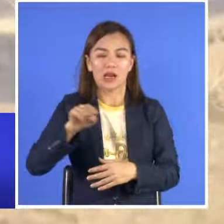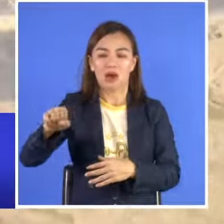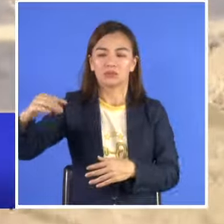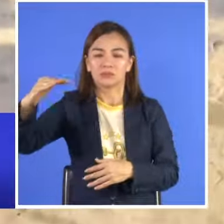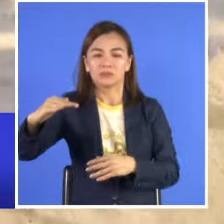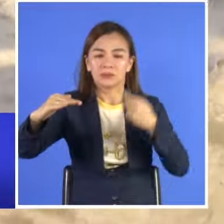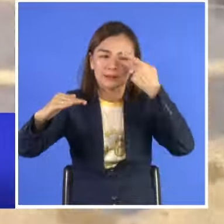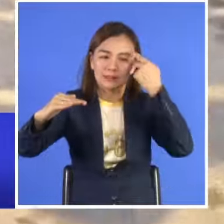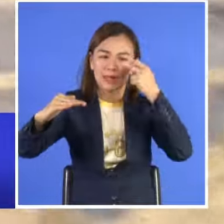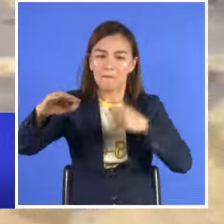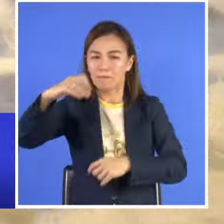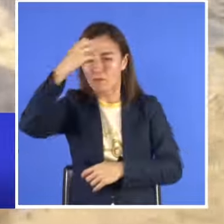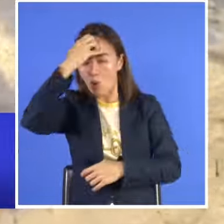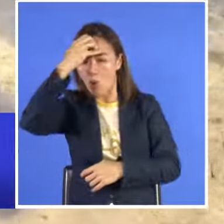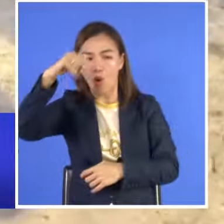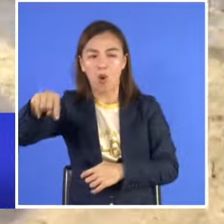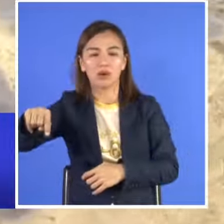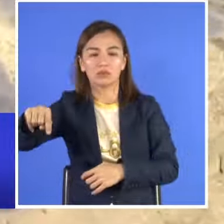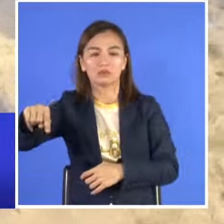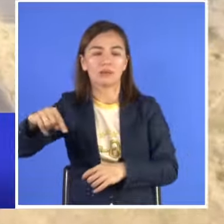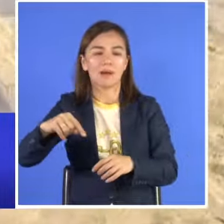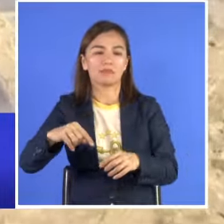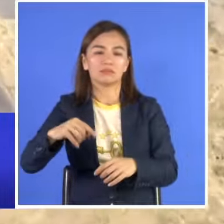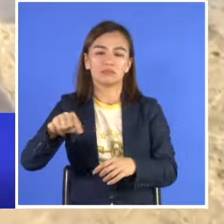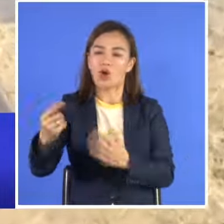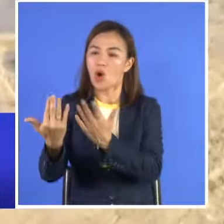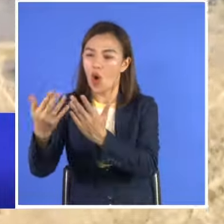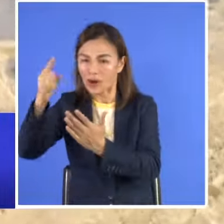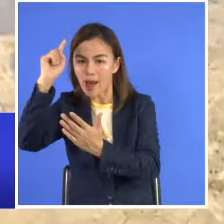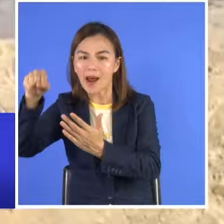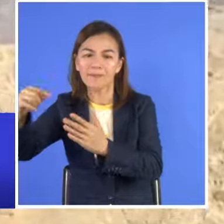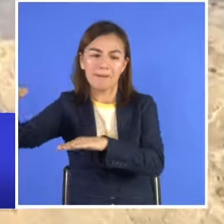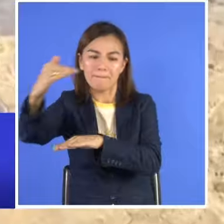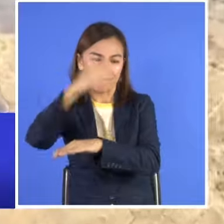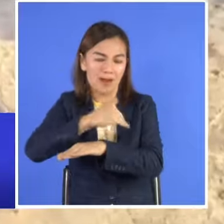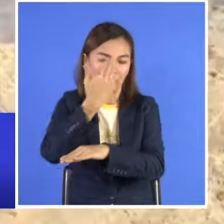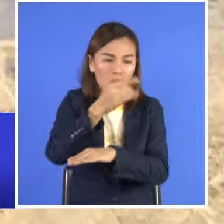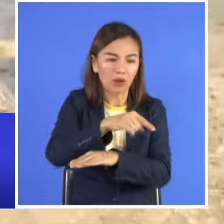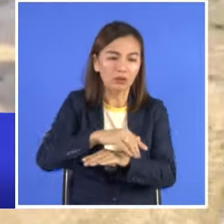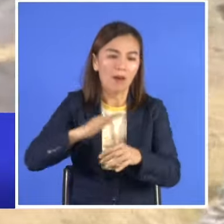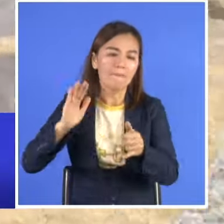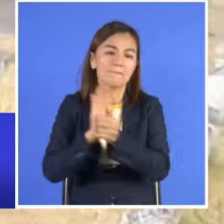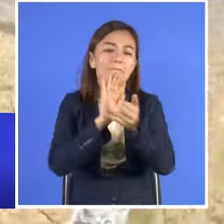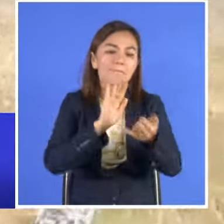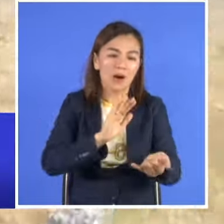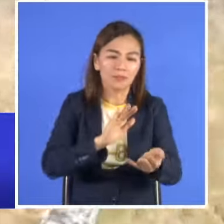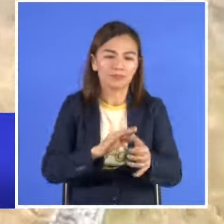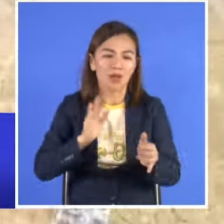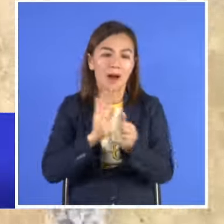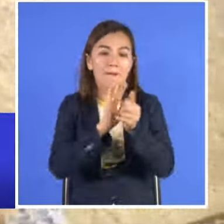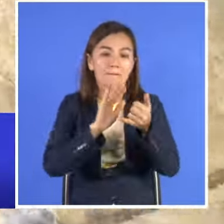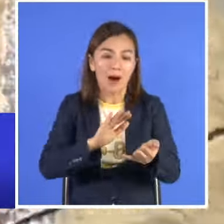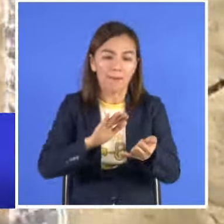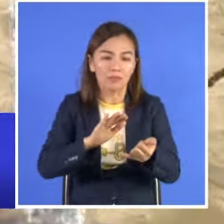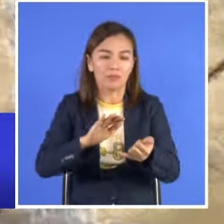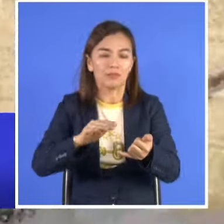ใจนะแซงคิวเหรออะไรอย่างนั้นเนี่ยแซงคิวเหรอตัดหน้าเหร อ นะครับก็เลยถูกถีบพอถูกถีบปั๊บขณะที่นั่งยองๆเติม